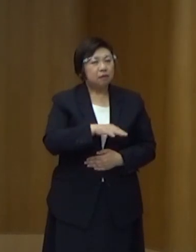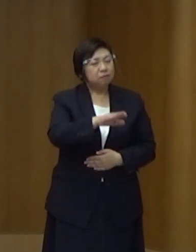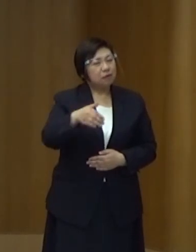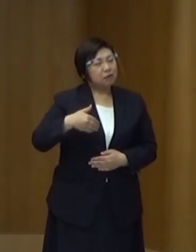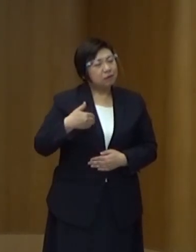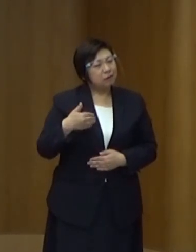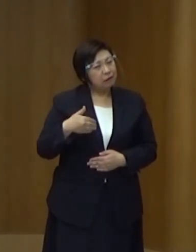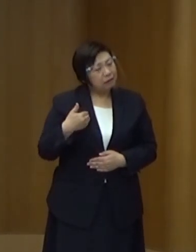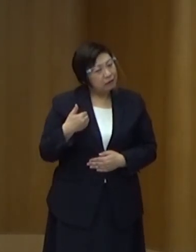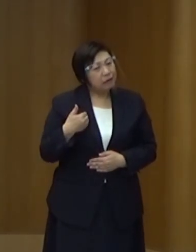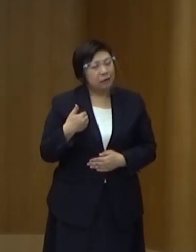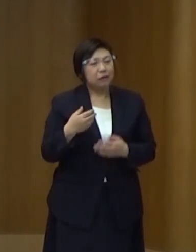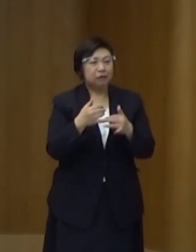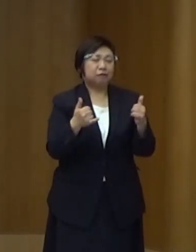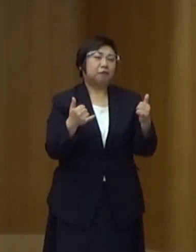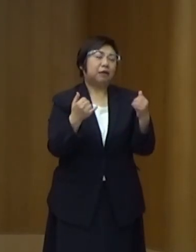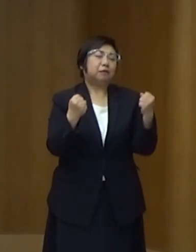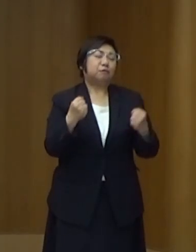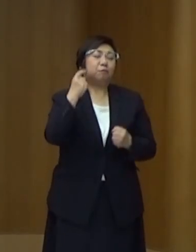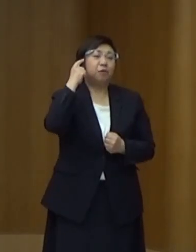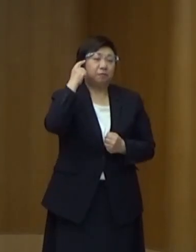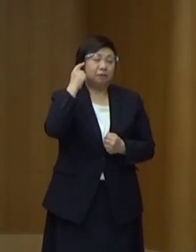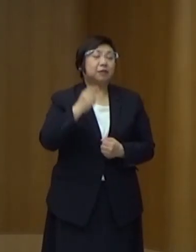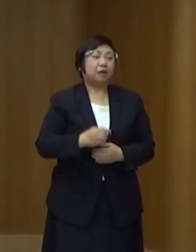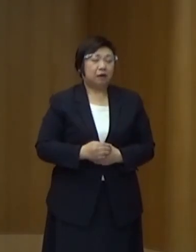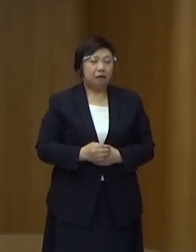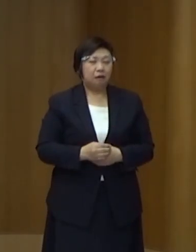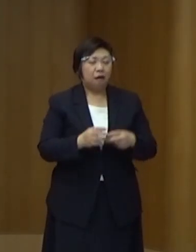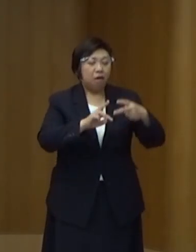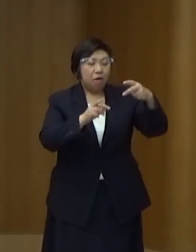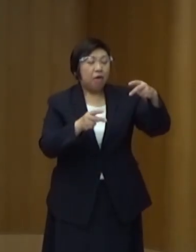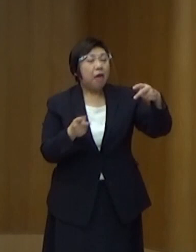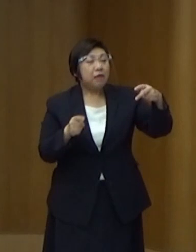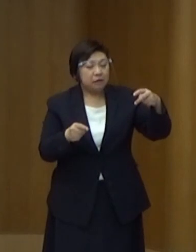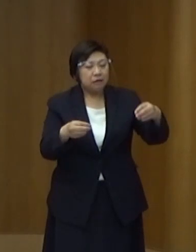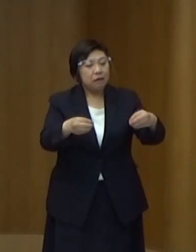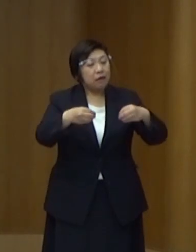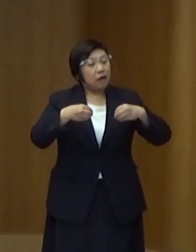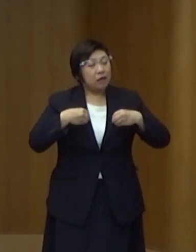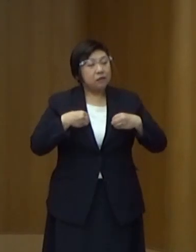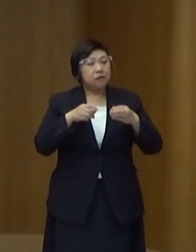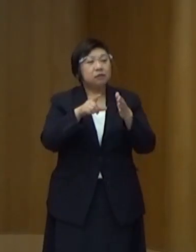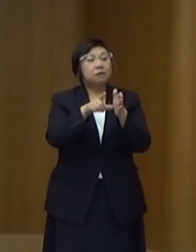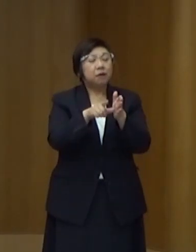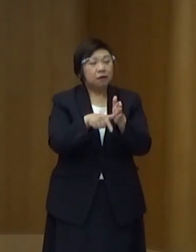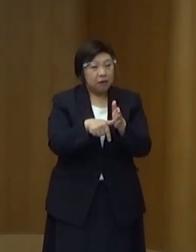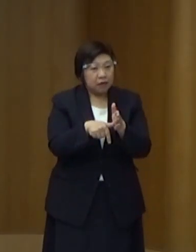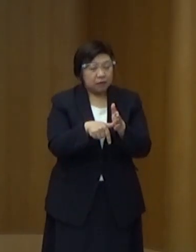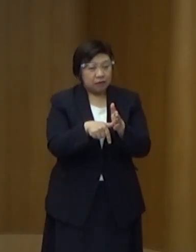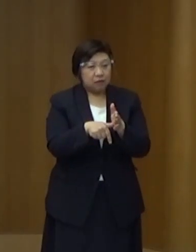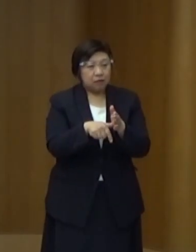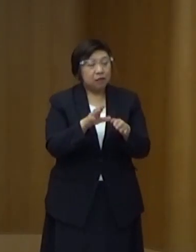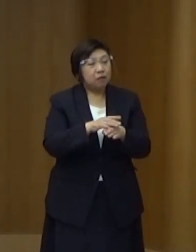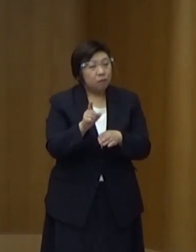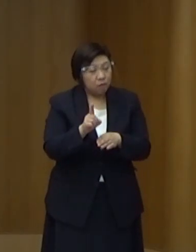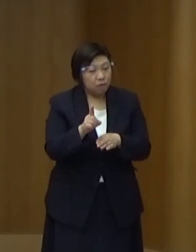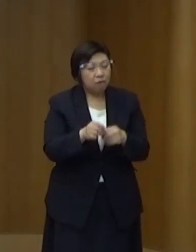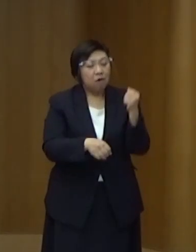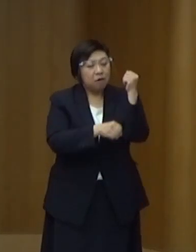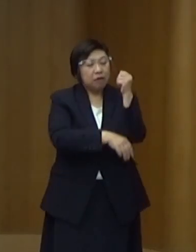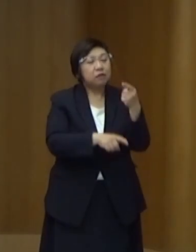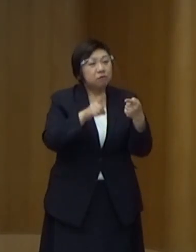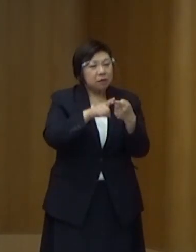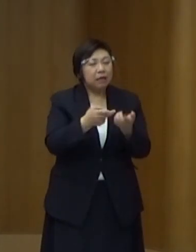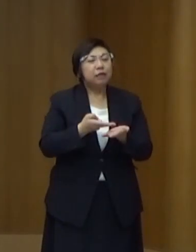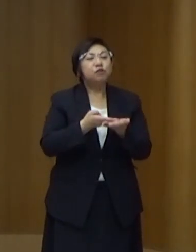ない方もいるのではないかと思うんですが、変異株に感染された場合でありますけれども、これは原則入院